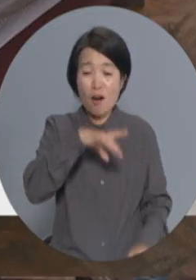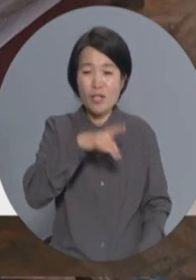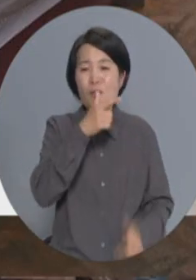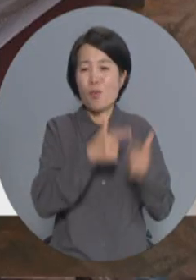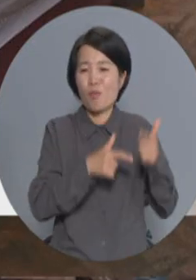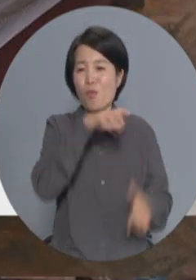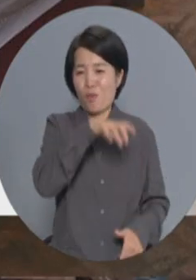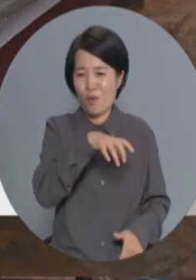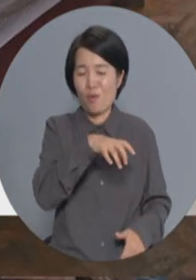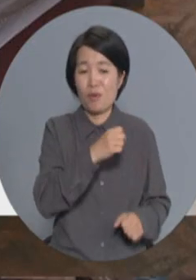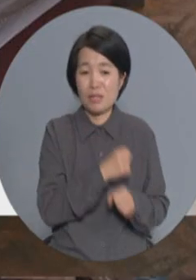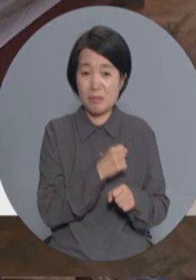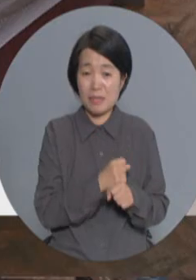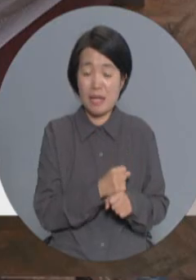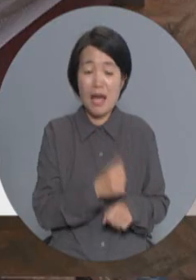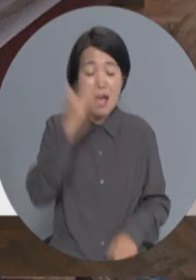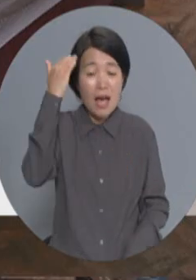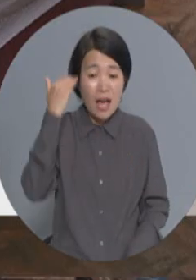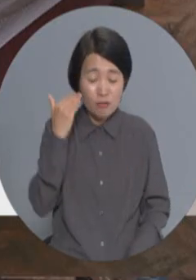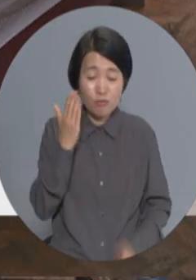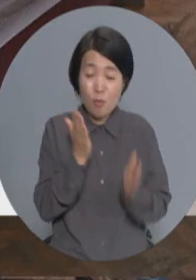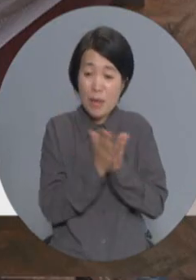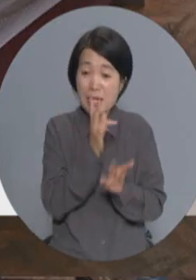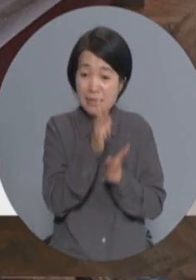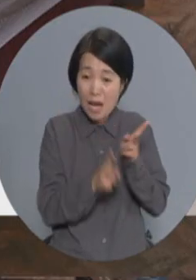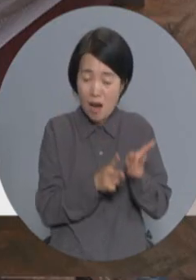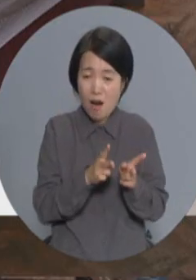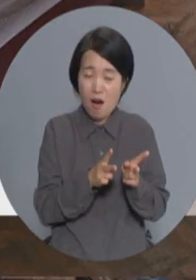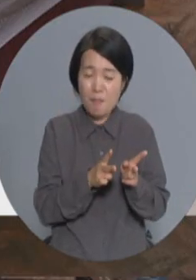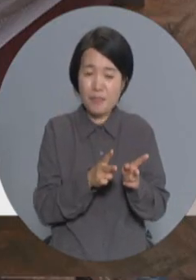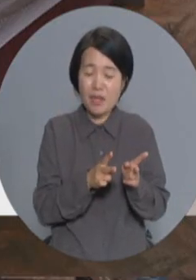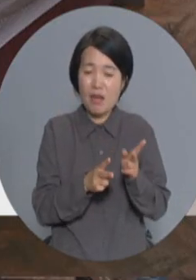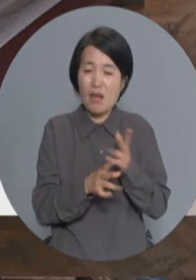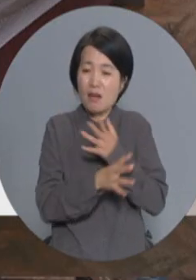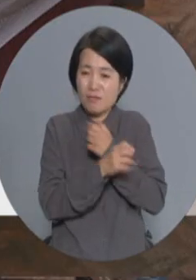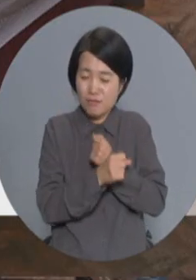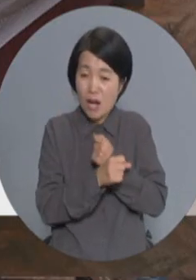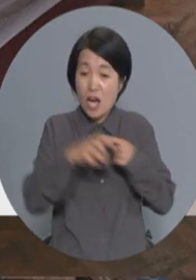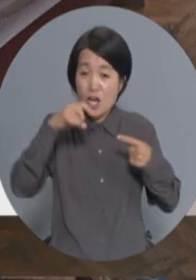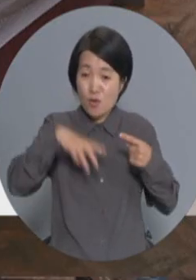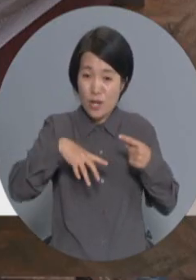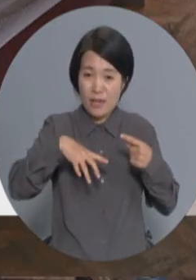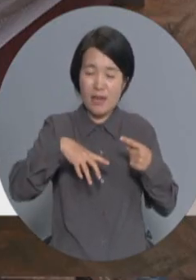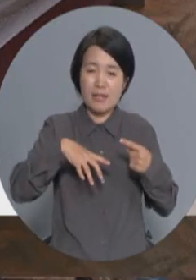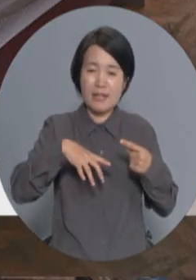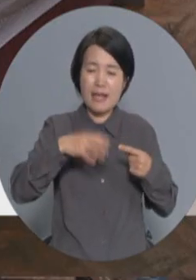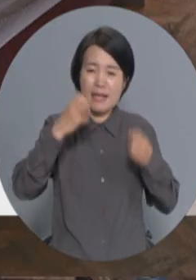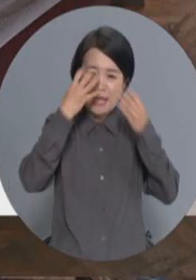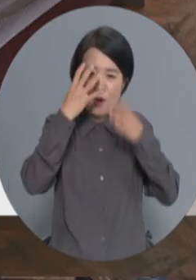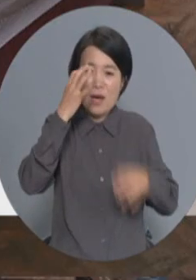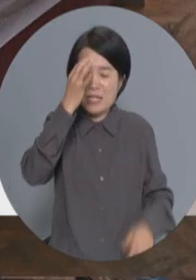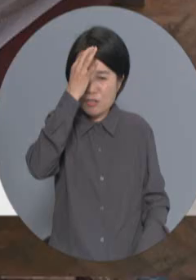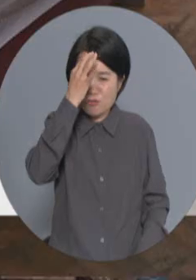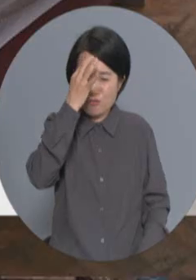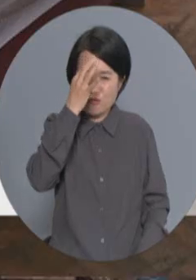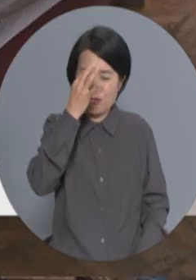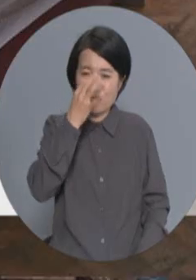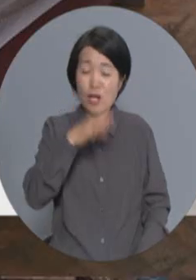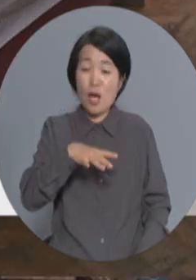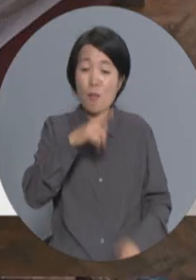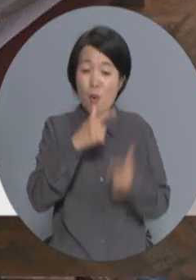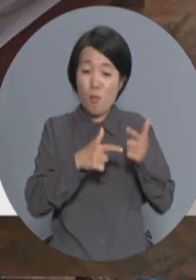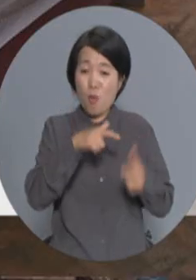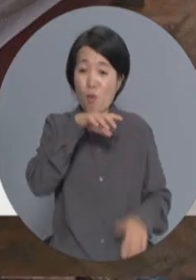수주물량 세계 1위인 대한민국 조선 산업의 미래를 담보할 새로운 기술 개발이 목포에서 시작될 전망입니다